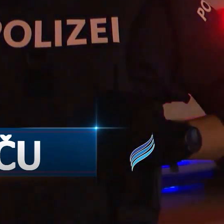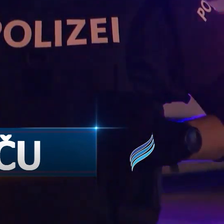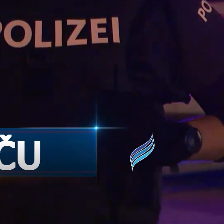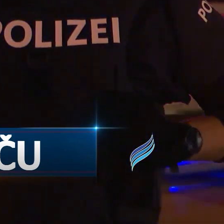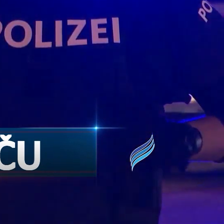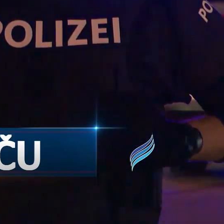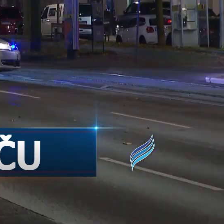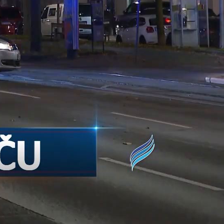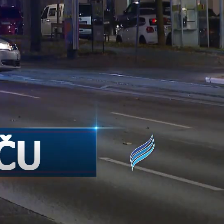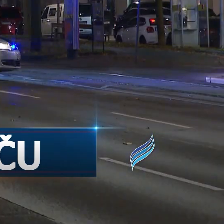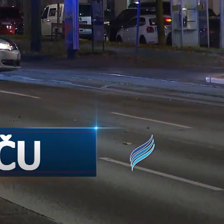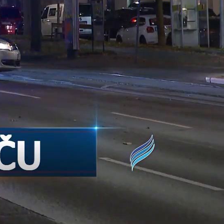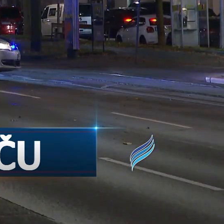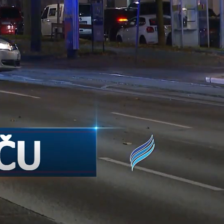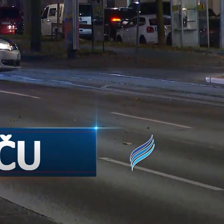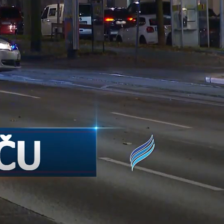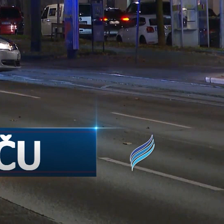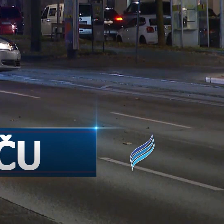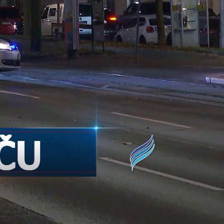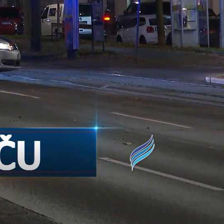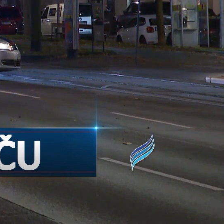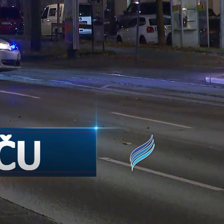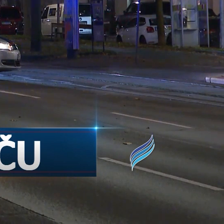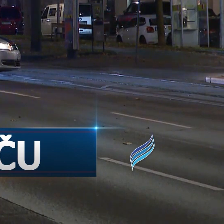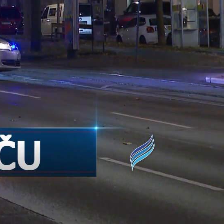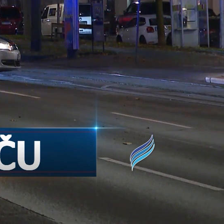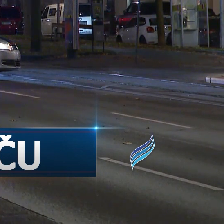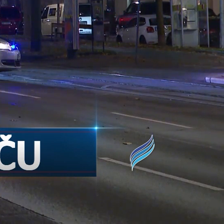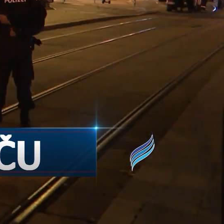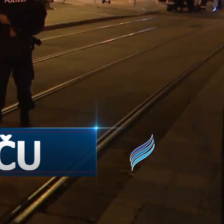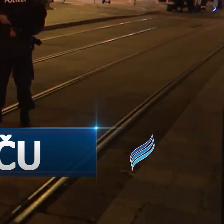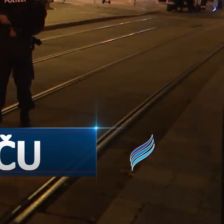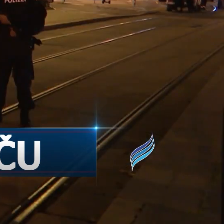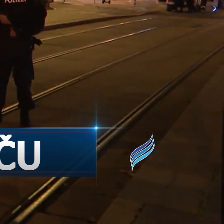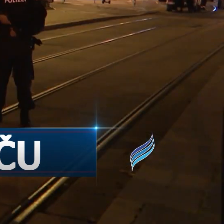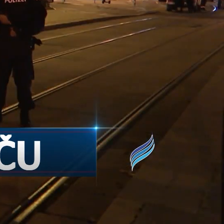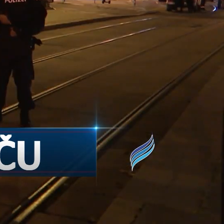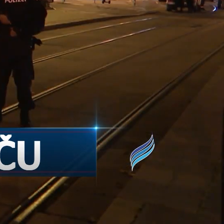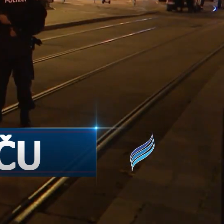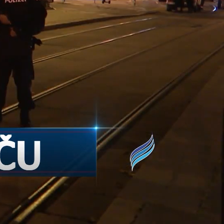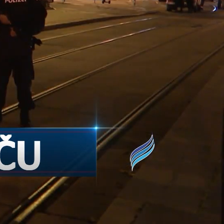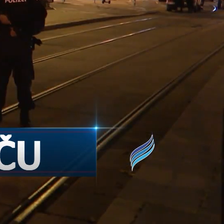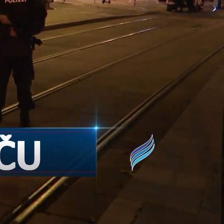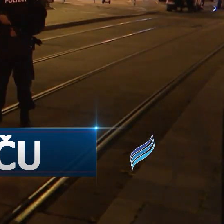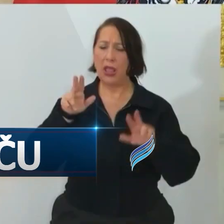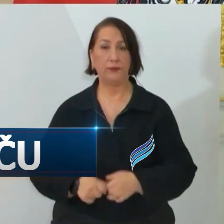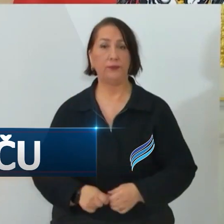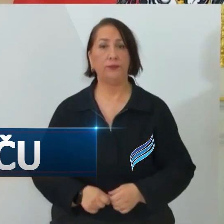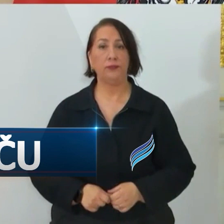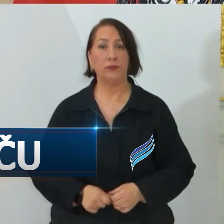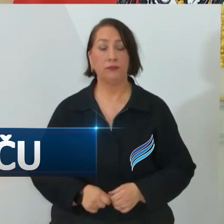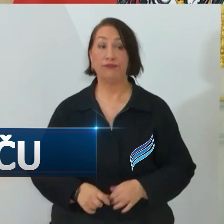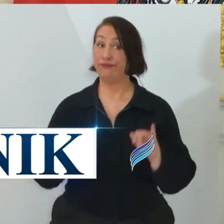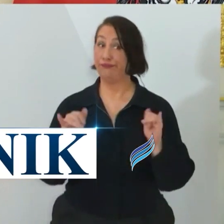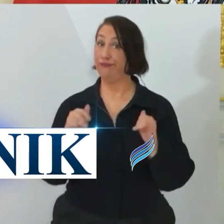Sebastian Kurz poručio je da ne sme se dozvoliti da se ostvari cilj terorista, a to je stvaranje razdora u društvu.